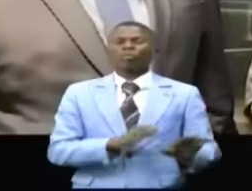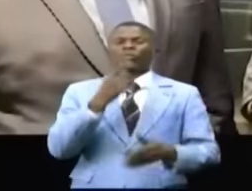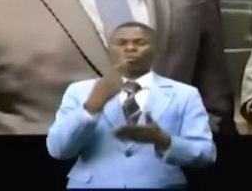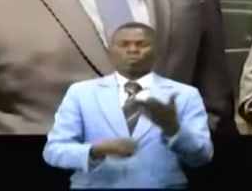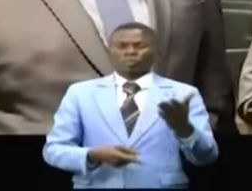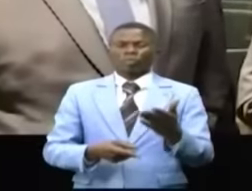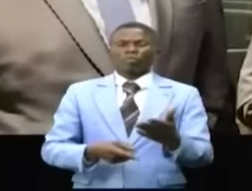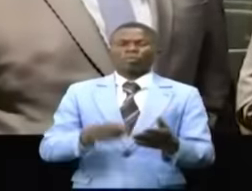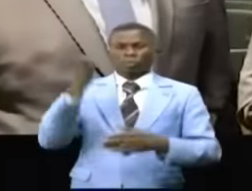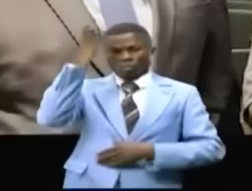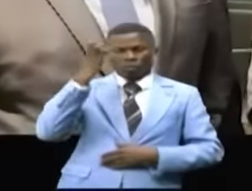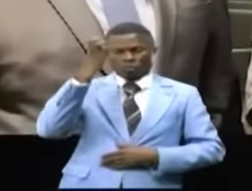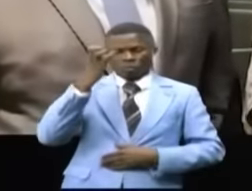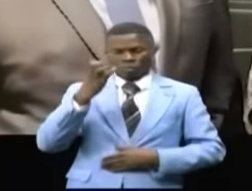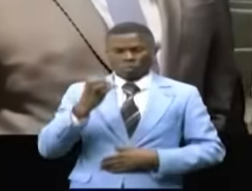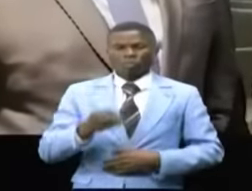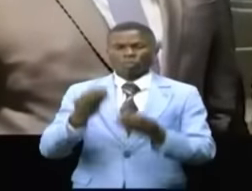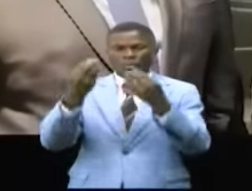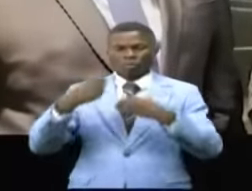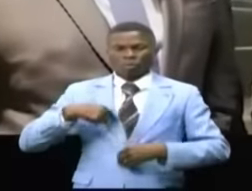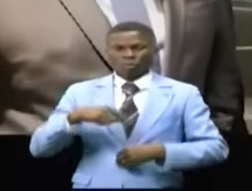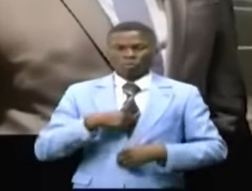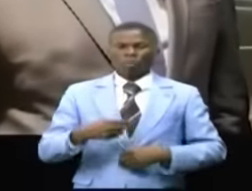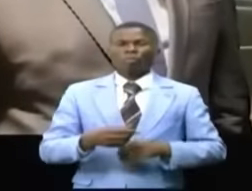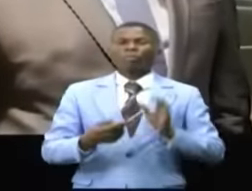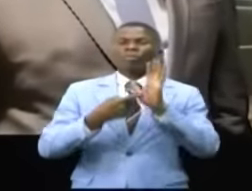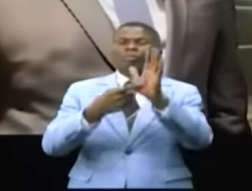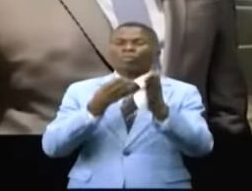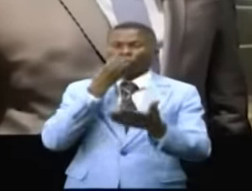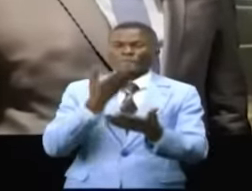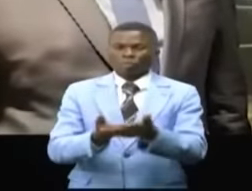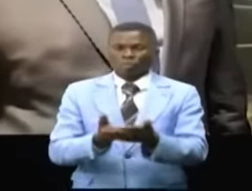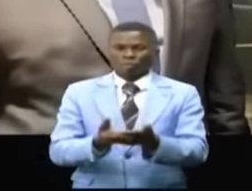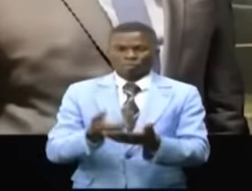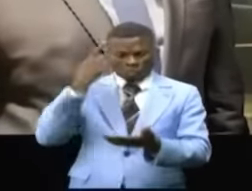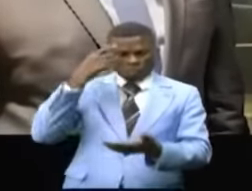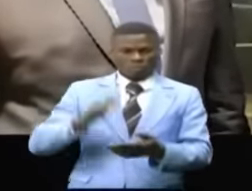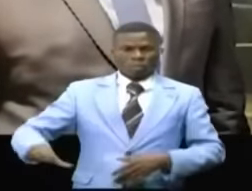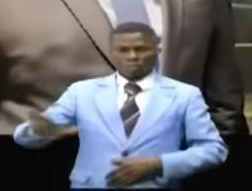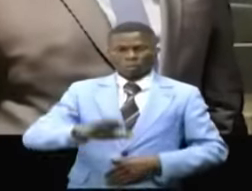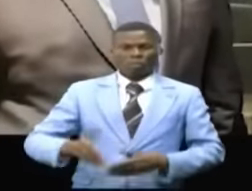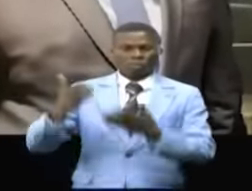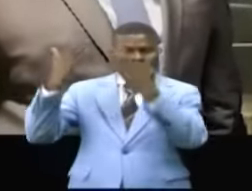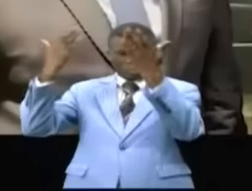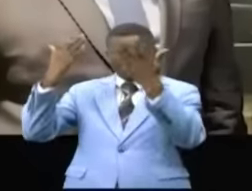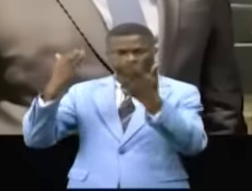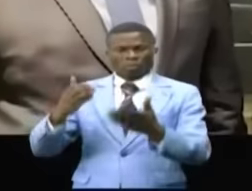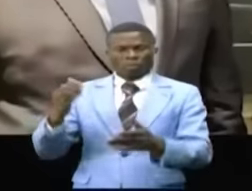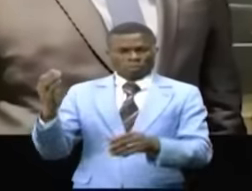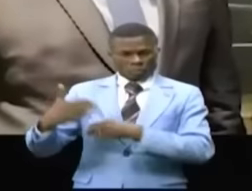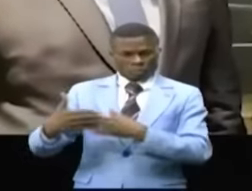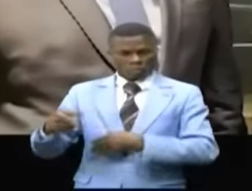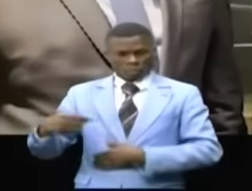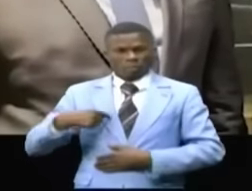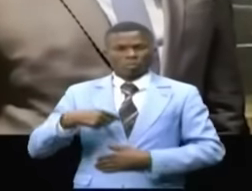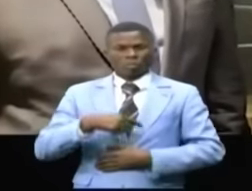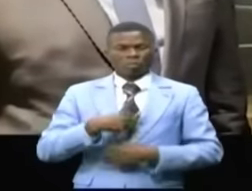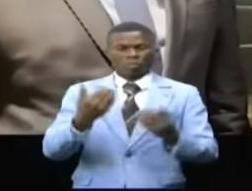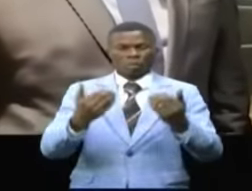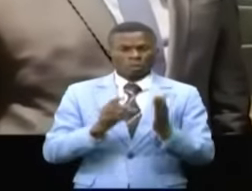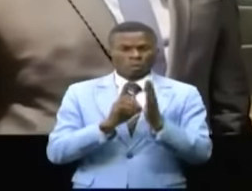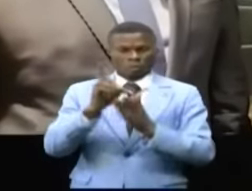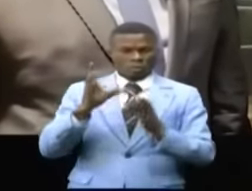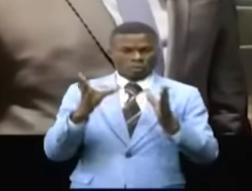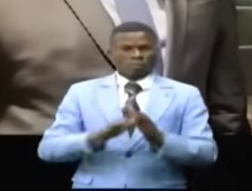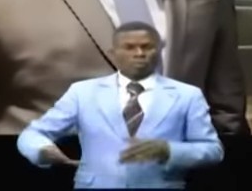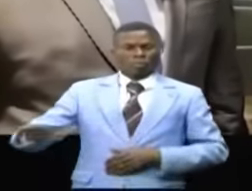européenne. Nous avons donné le modèle que nous avons avec la République sœur de Zambie, où nous voulons développer avec